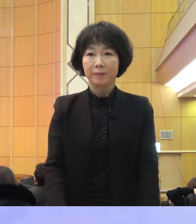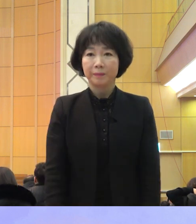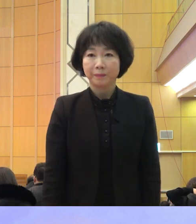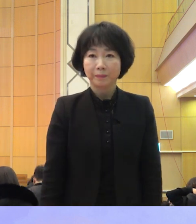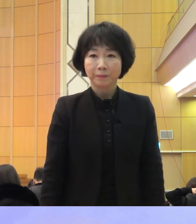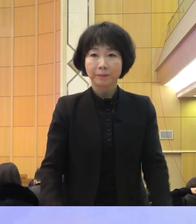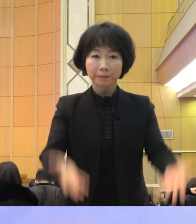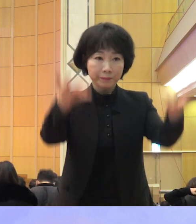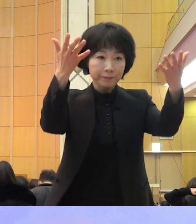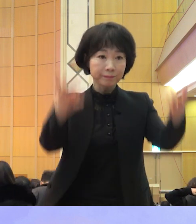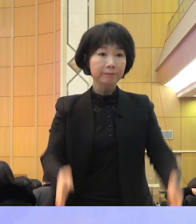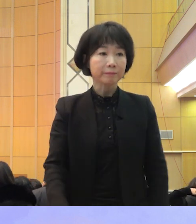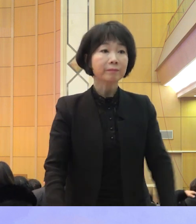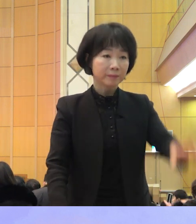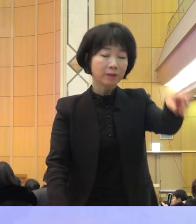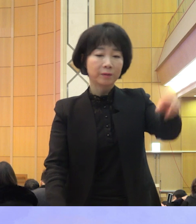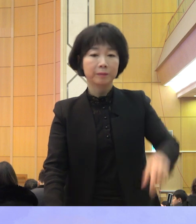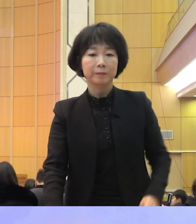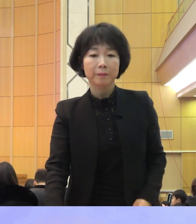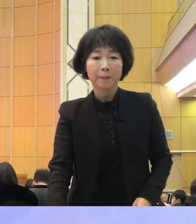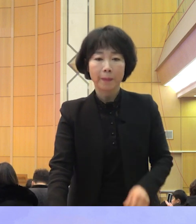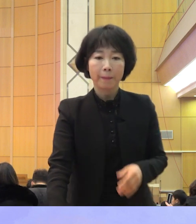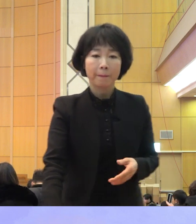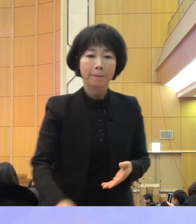축도함으로써 예배 마치도록 하겠습니다.